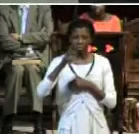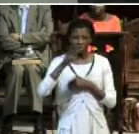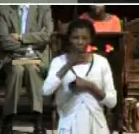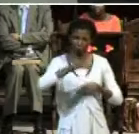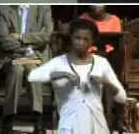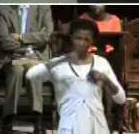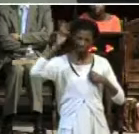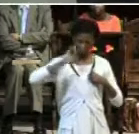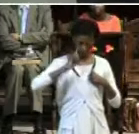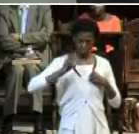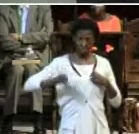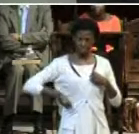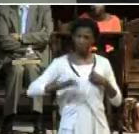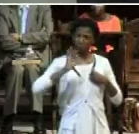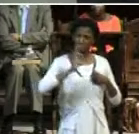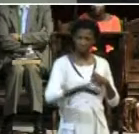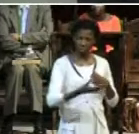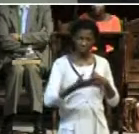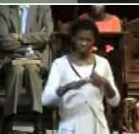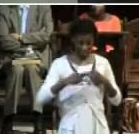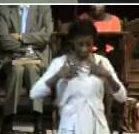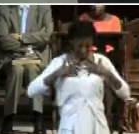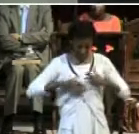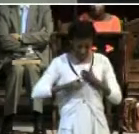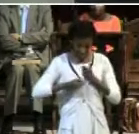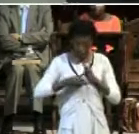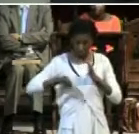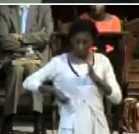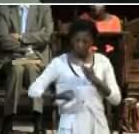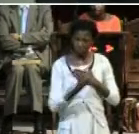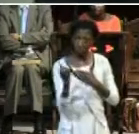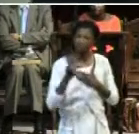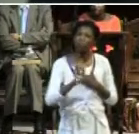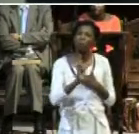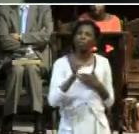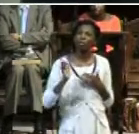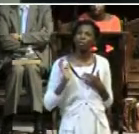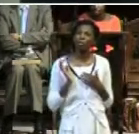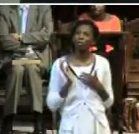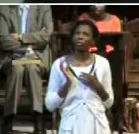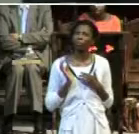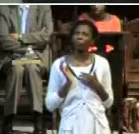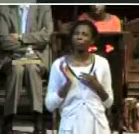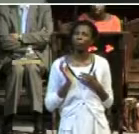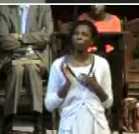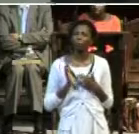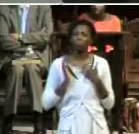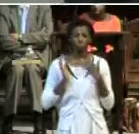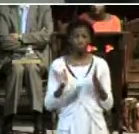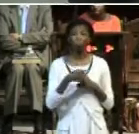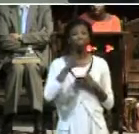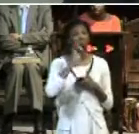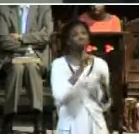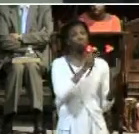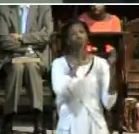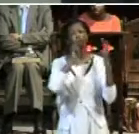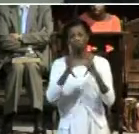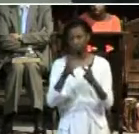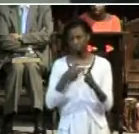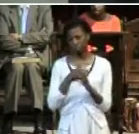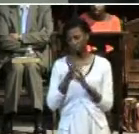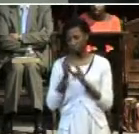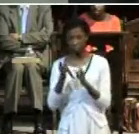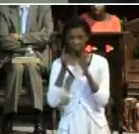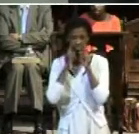fille n'a ça pour vocation. Donc, quelque part, des gens l'ont amenée à cette situation. Et qu'est-ce qu'elle fait? Elle se met à